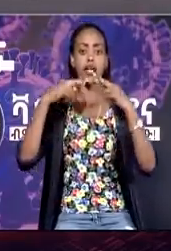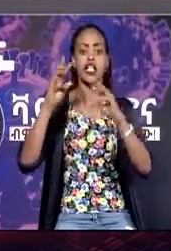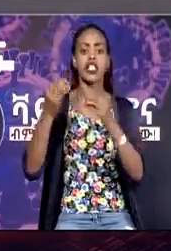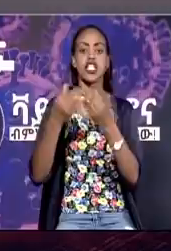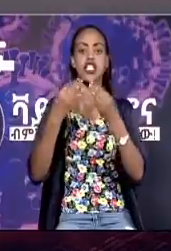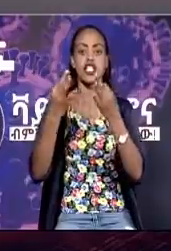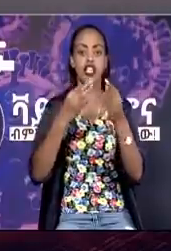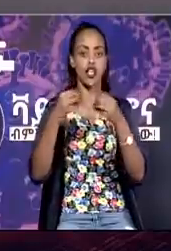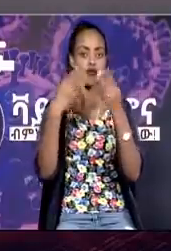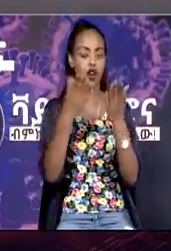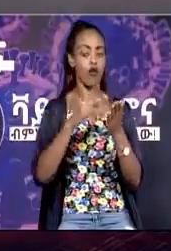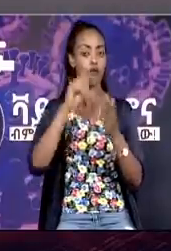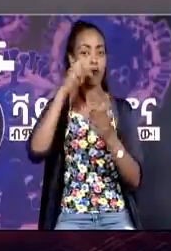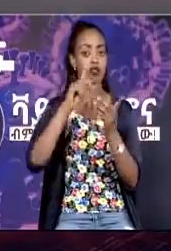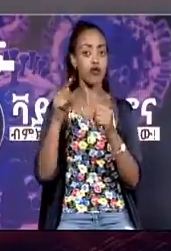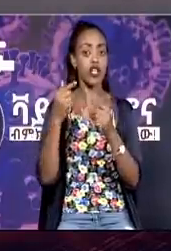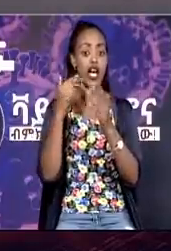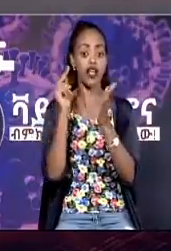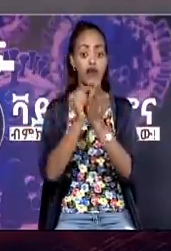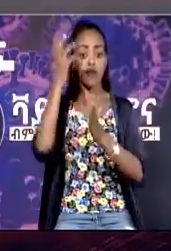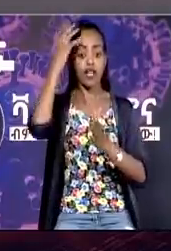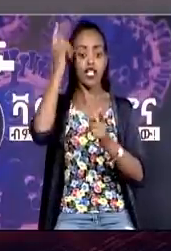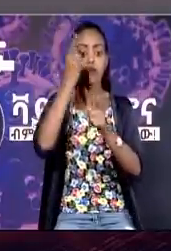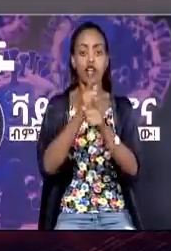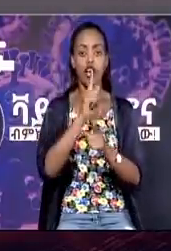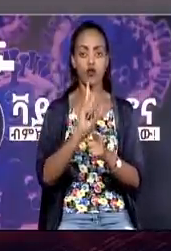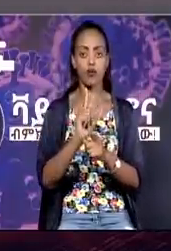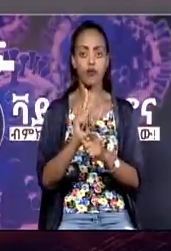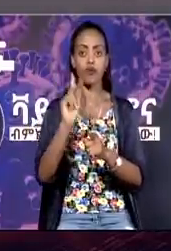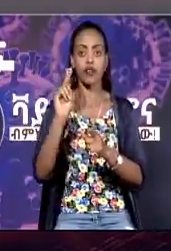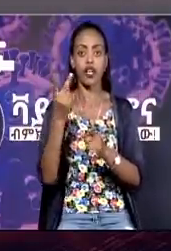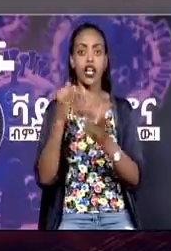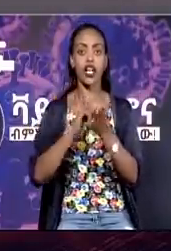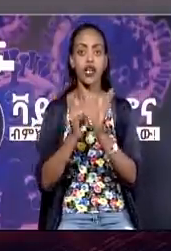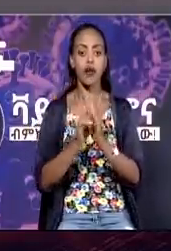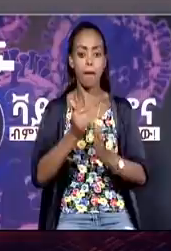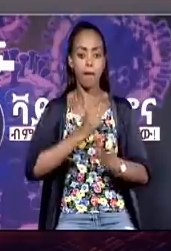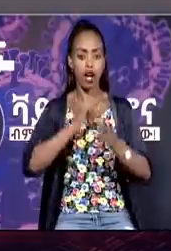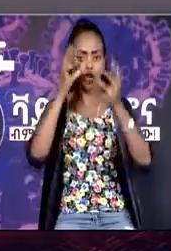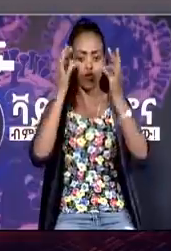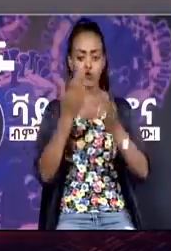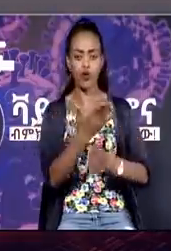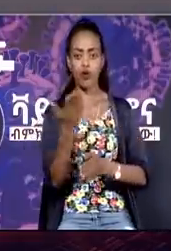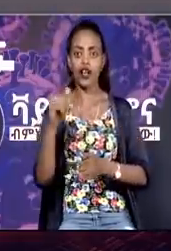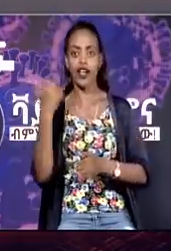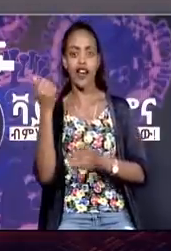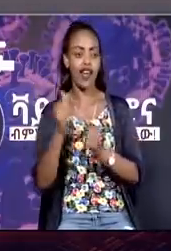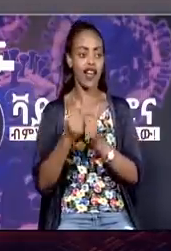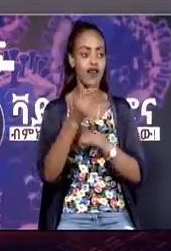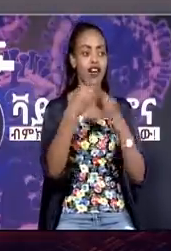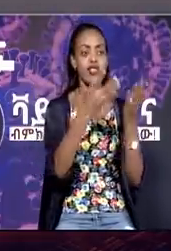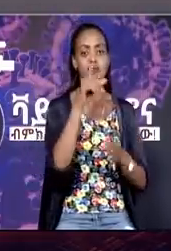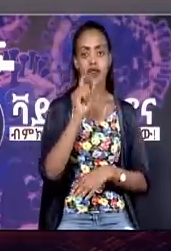ይሂውናሉ። ምክንያቱ ሓደ ነቲ ሕገ መንግስቲ ምርግጋፅ እዩ። ካልኣይ ከዓ በዓልካቱ ስኖም ጉዳያት ንካልኦት ሓሊፍካ ክትብ